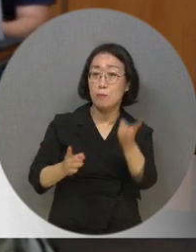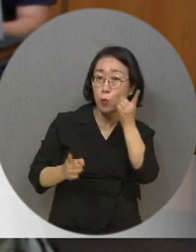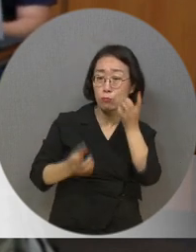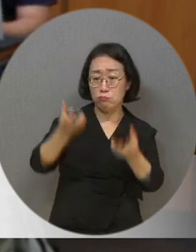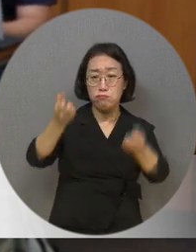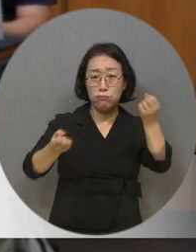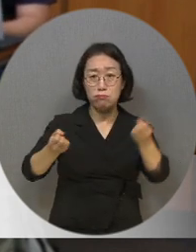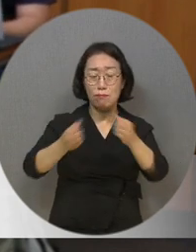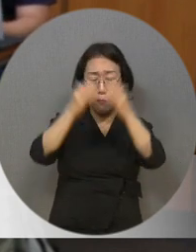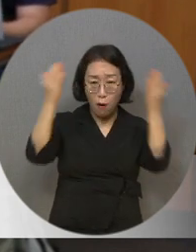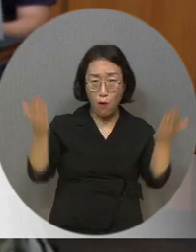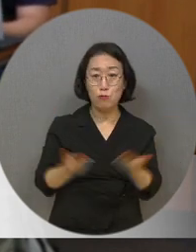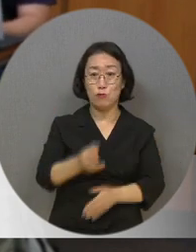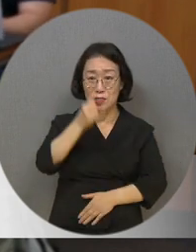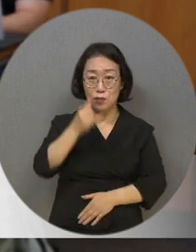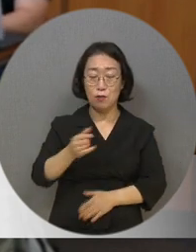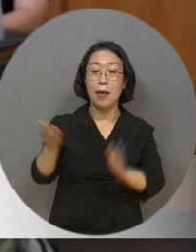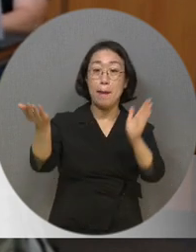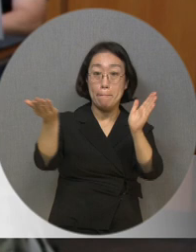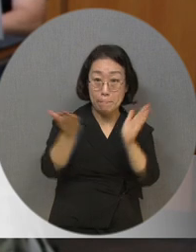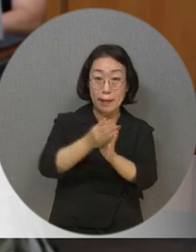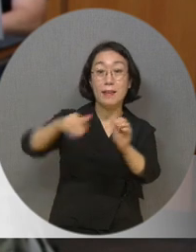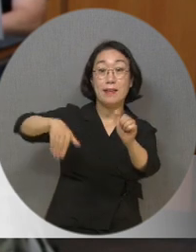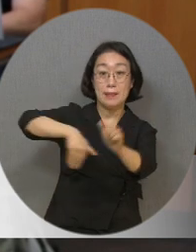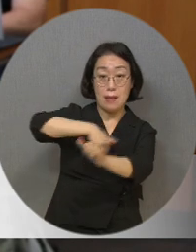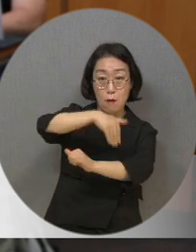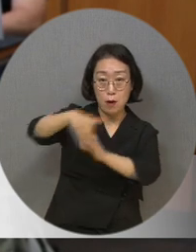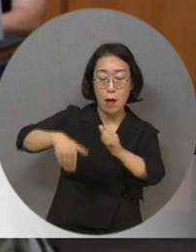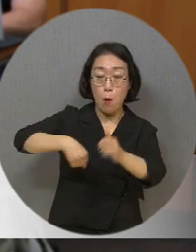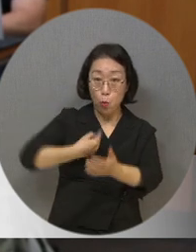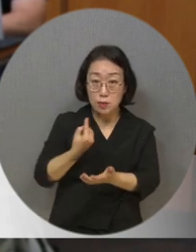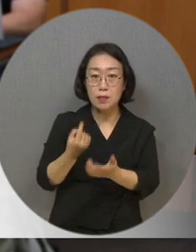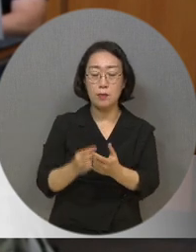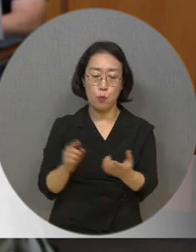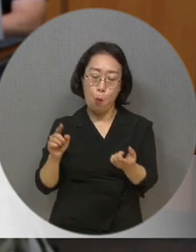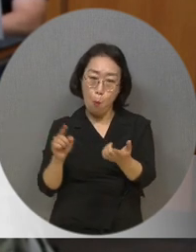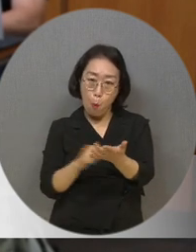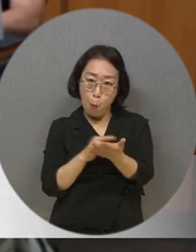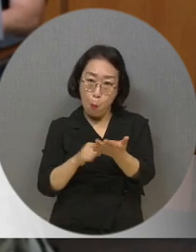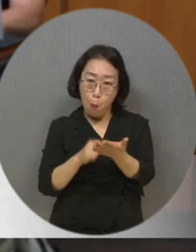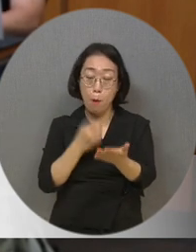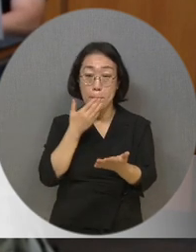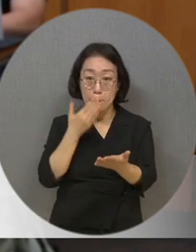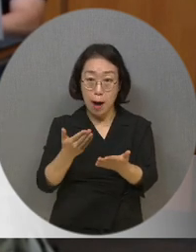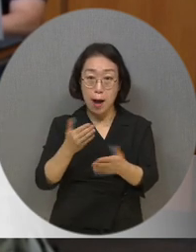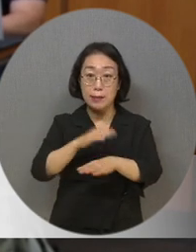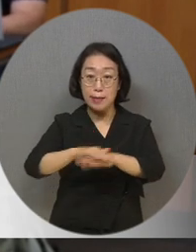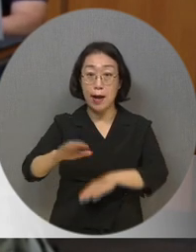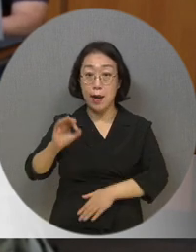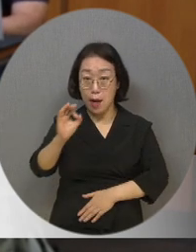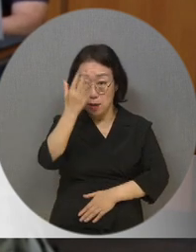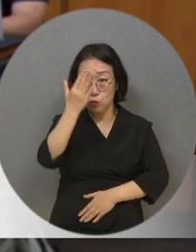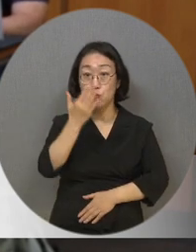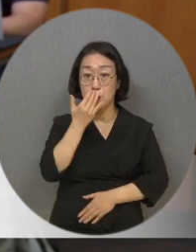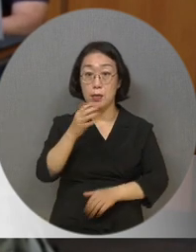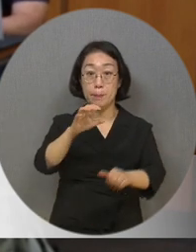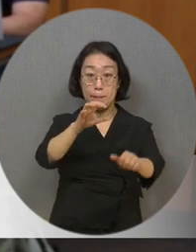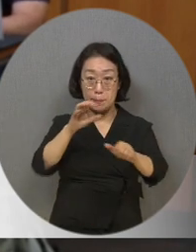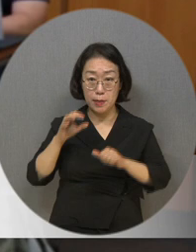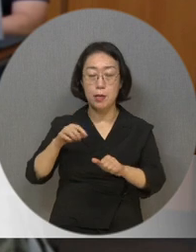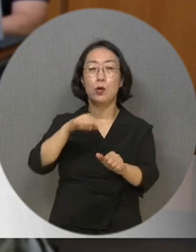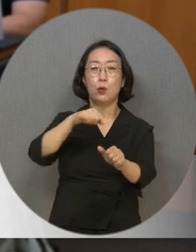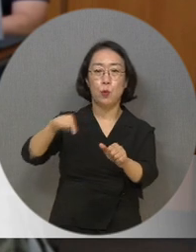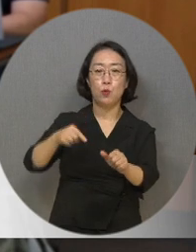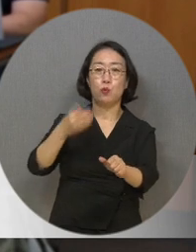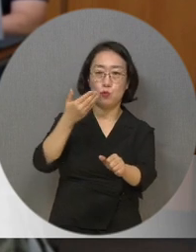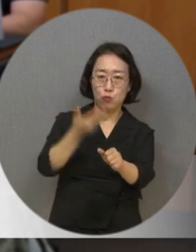때문에 그에 맞춰서 누구나 혼자서도 집에서도 정보를 이용할 수 있는 그렇게 교육을 진행할